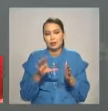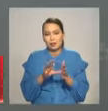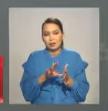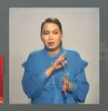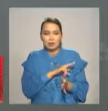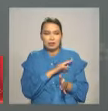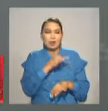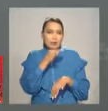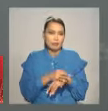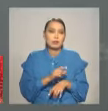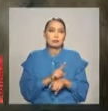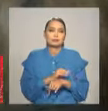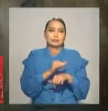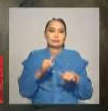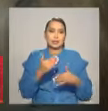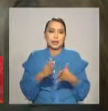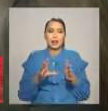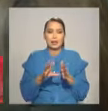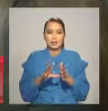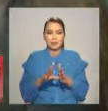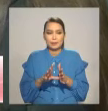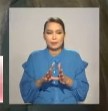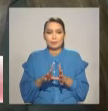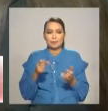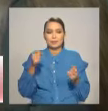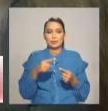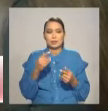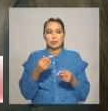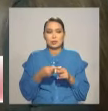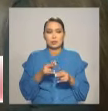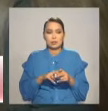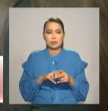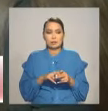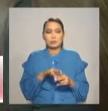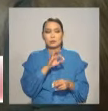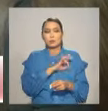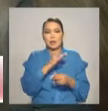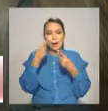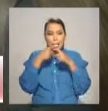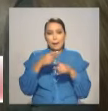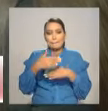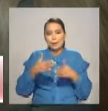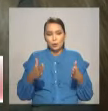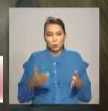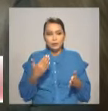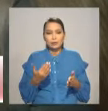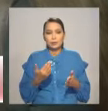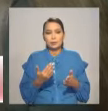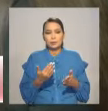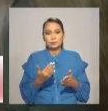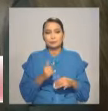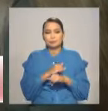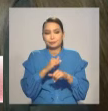и ответственность энергетиков. Соответственно, обслуживаем еще больше, то есть оборудование прибавляется.